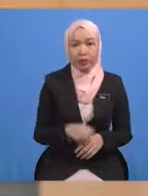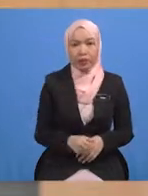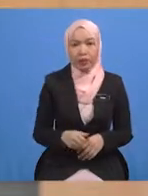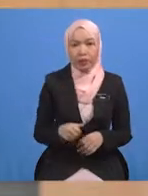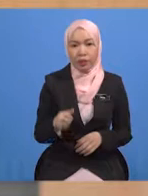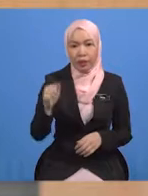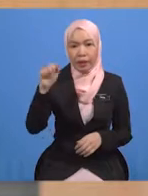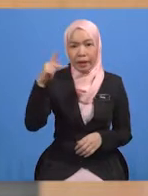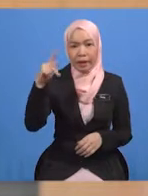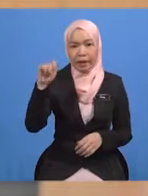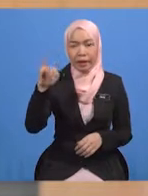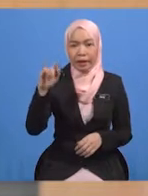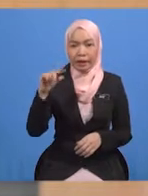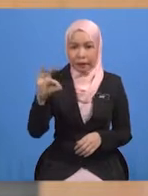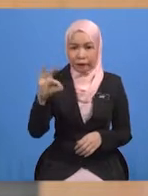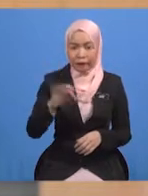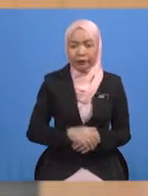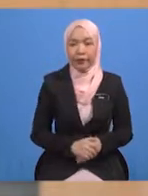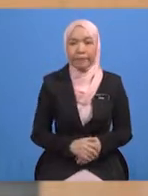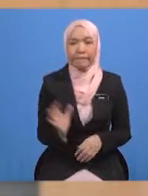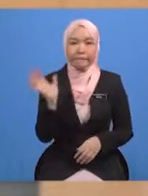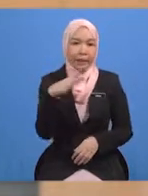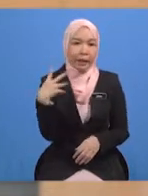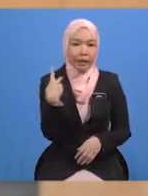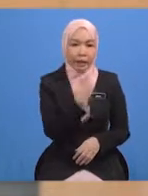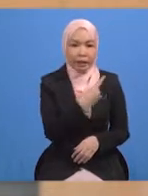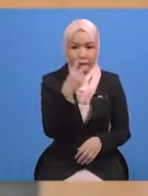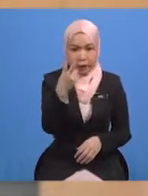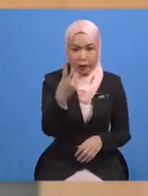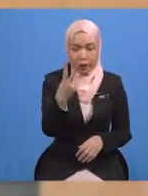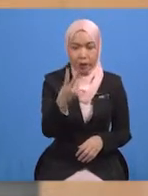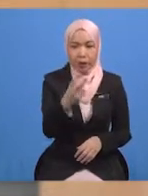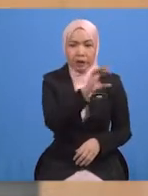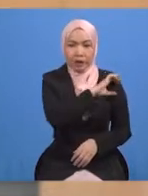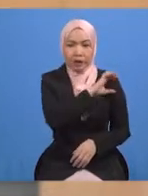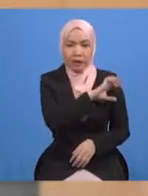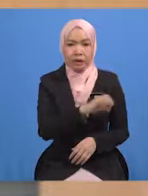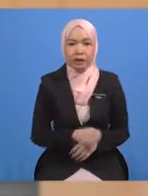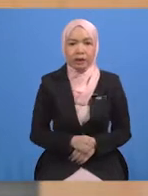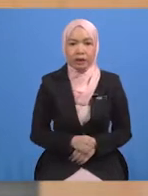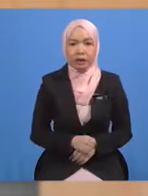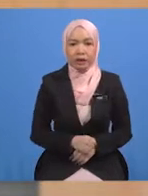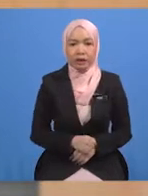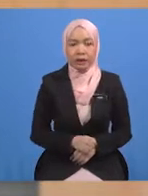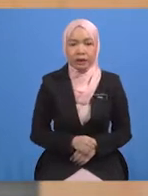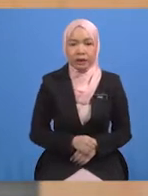Murid-murid, mari kita perhatikan apakah sifat-sifat gelombang